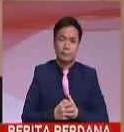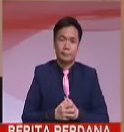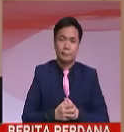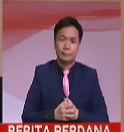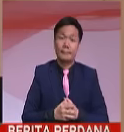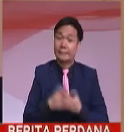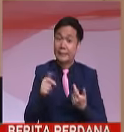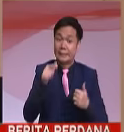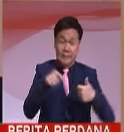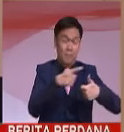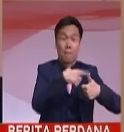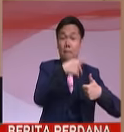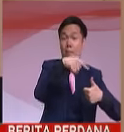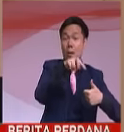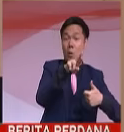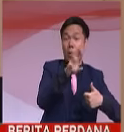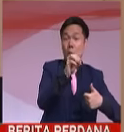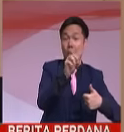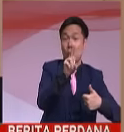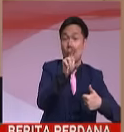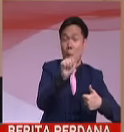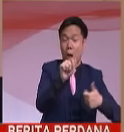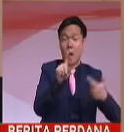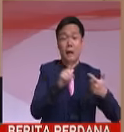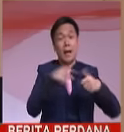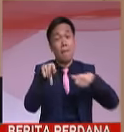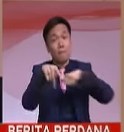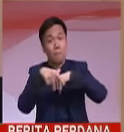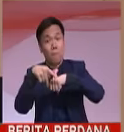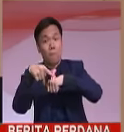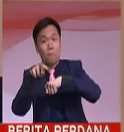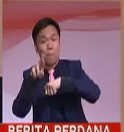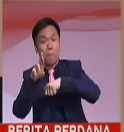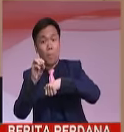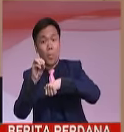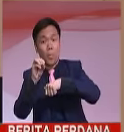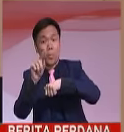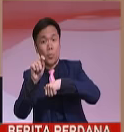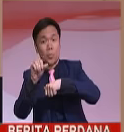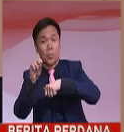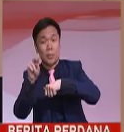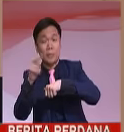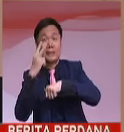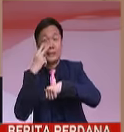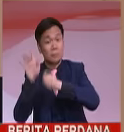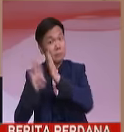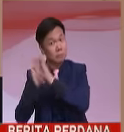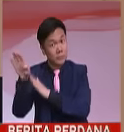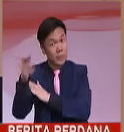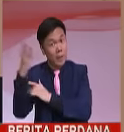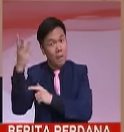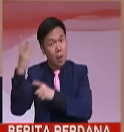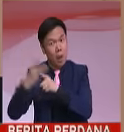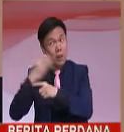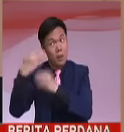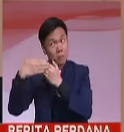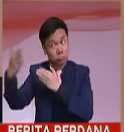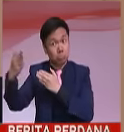Pro dua-an proton-m terdiagnosa Bridgestone projection and night club survei